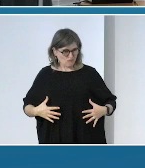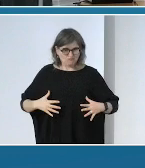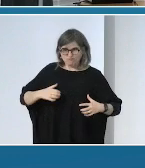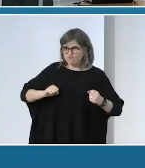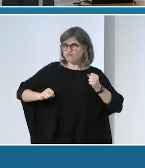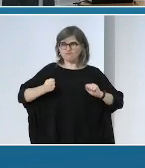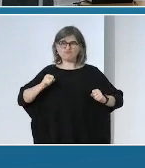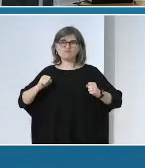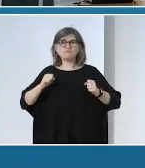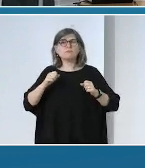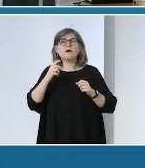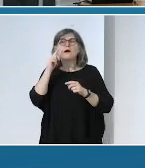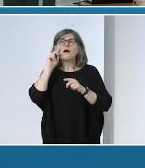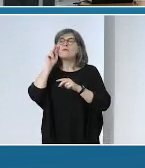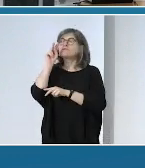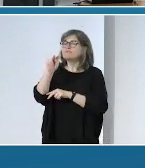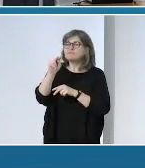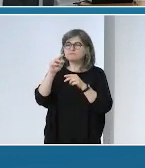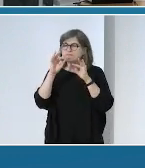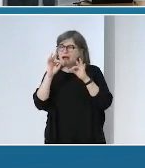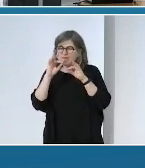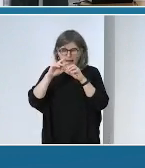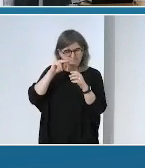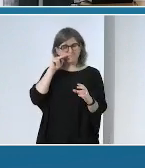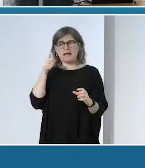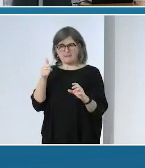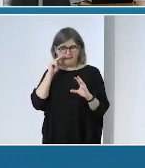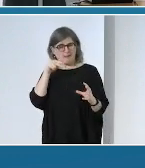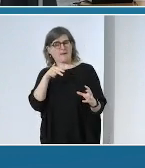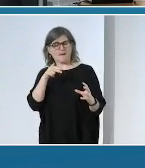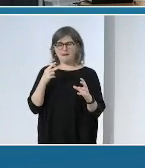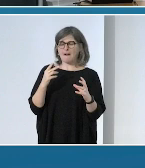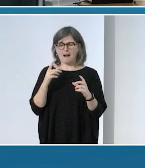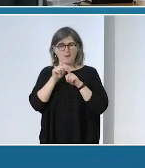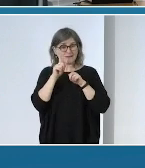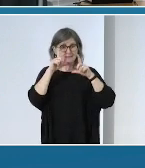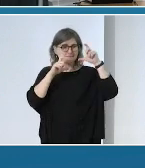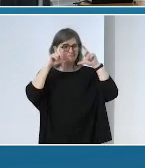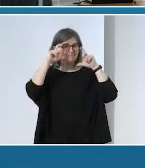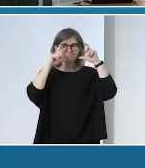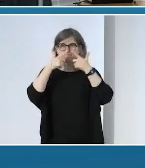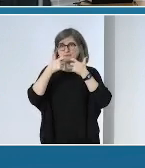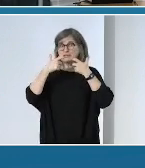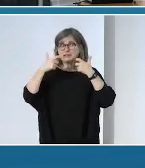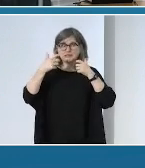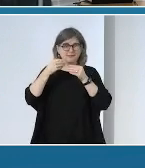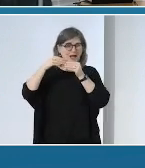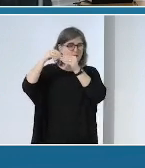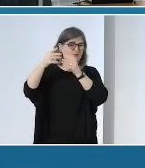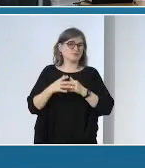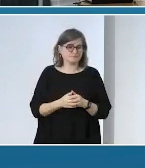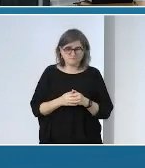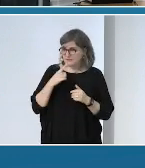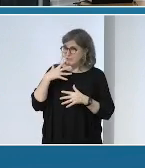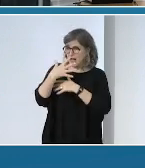Elle est maintenant attentive visuellement aux détails des configurations de mains, de bouche, et ses mimiques se diversifient encore. Tout au long de